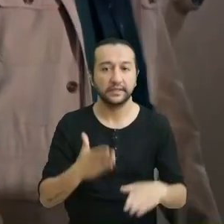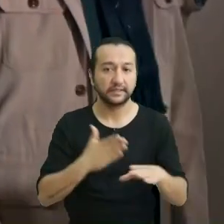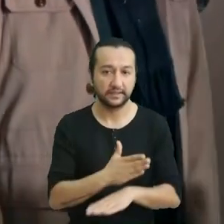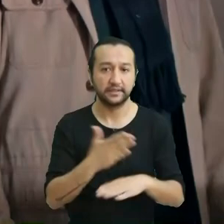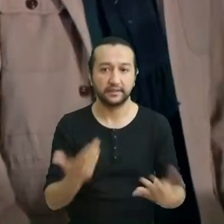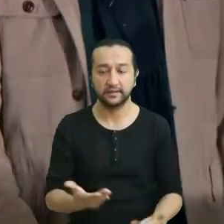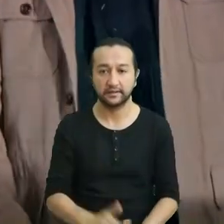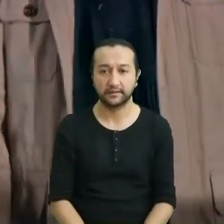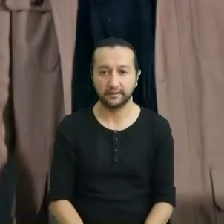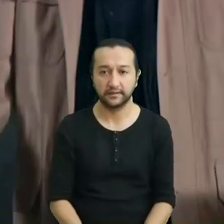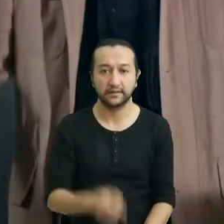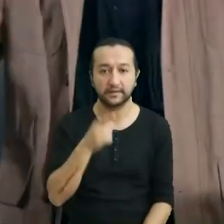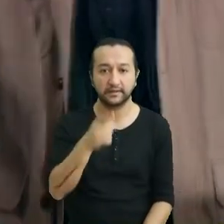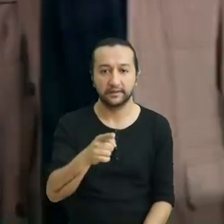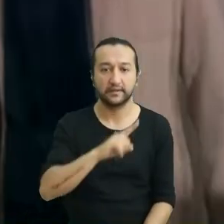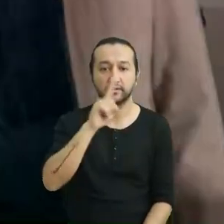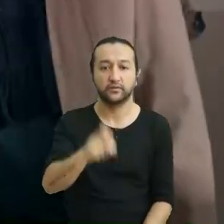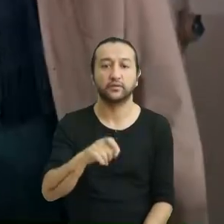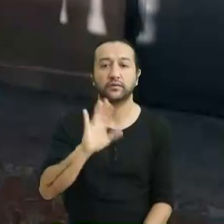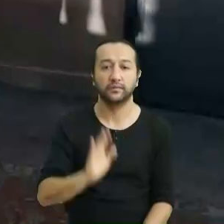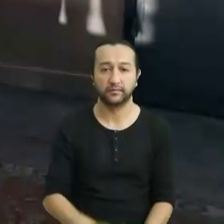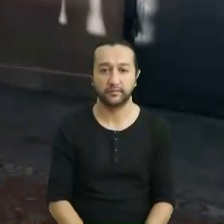zaten sana sormam,